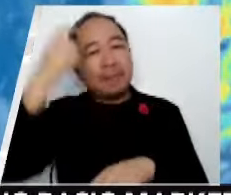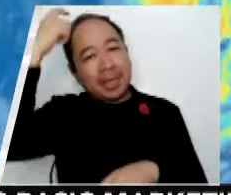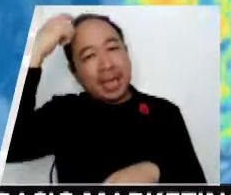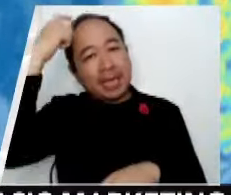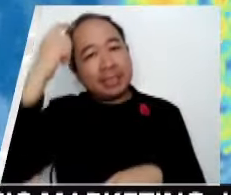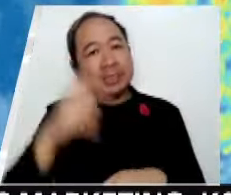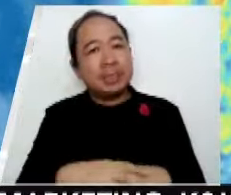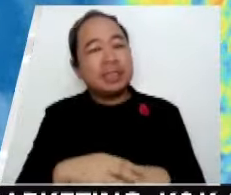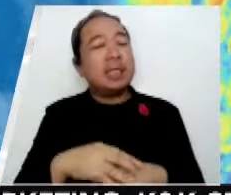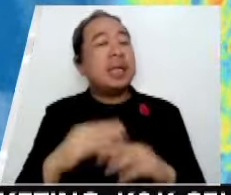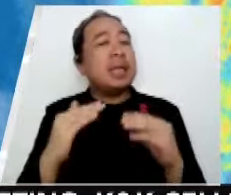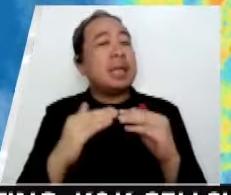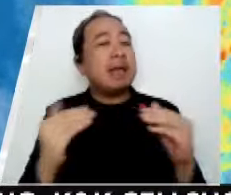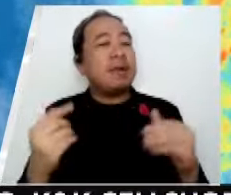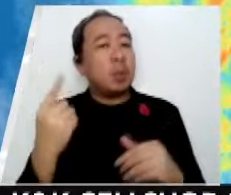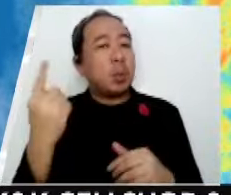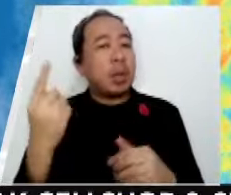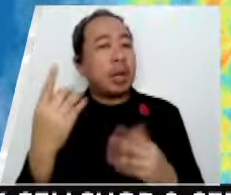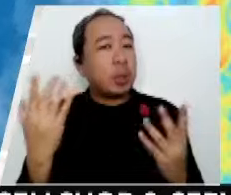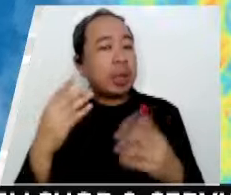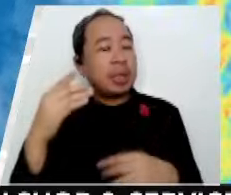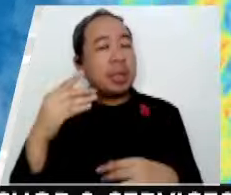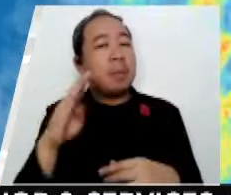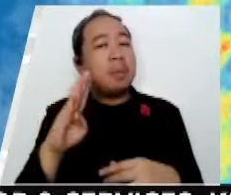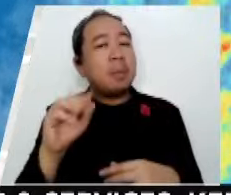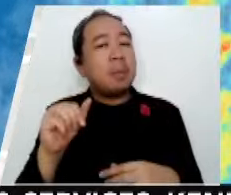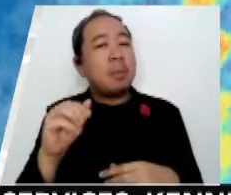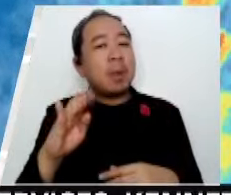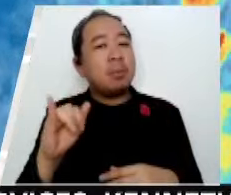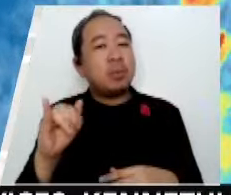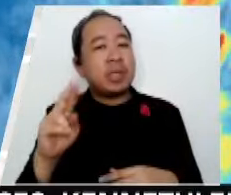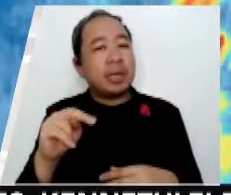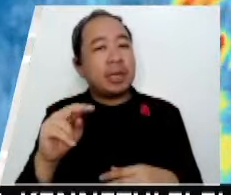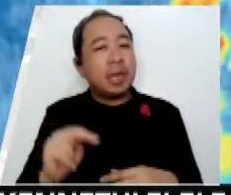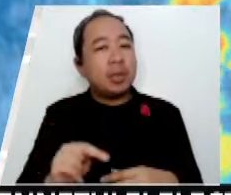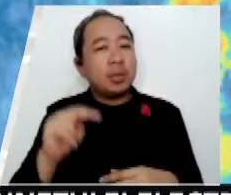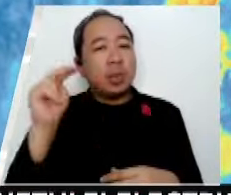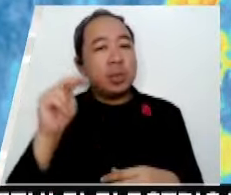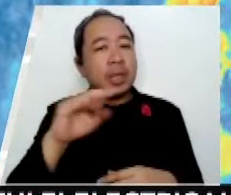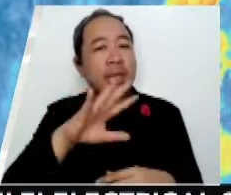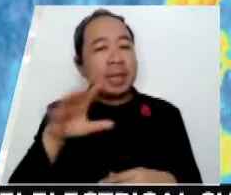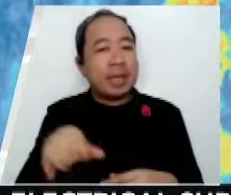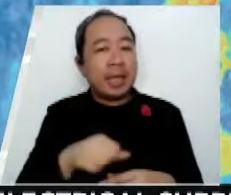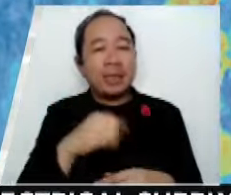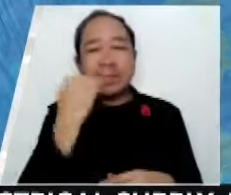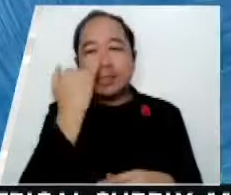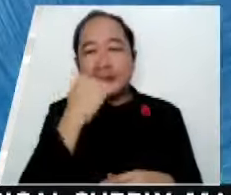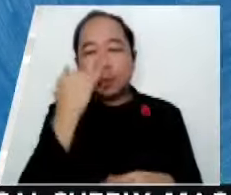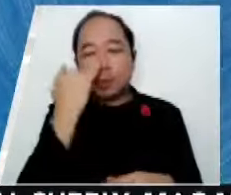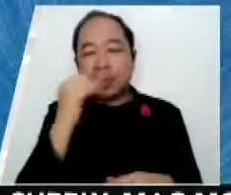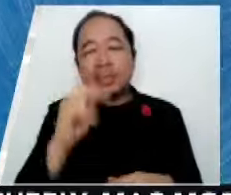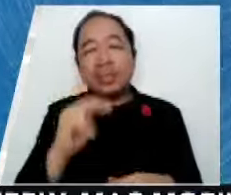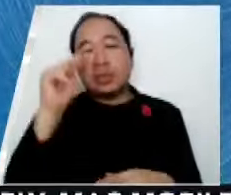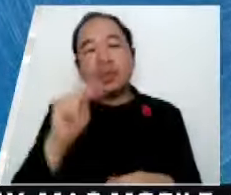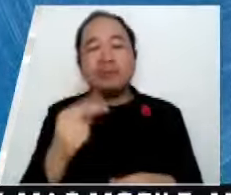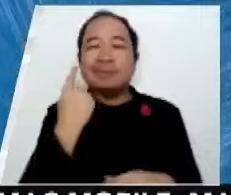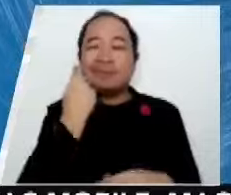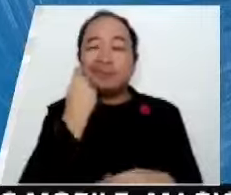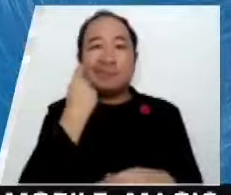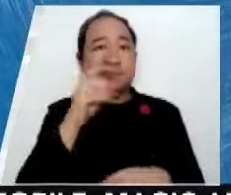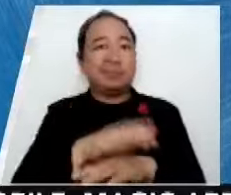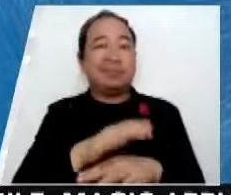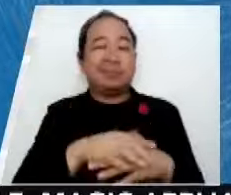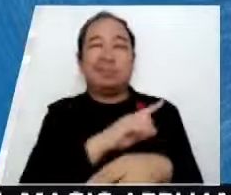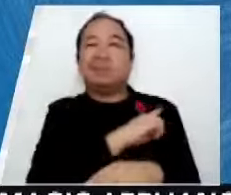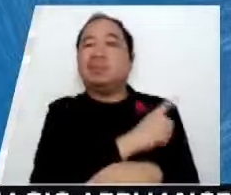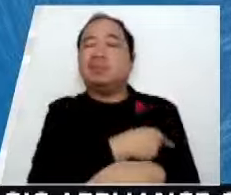Islands, northern portion ng mainland Cagayan at ng Ilocos Norte. Kaninang hapon, mas lumakas ang bagyong Karina at naabot ang